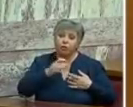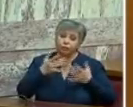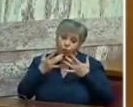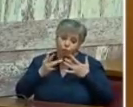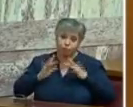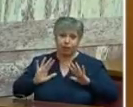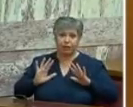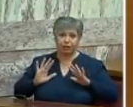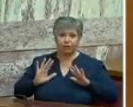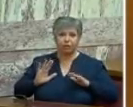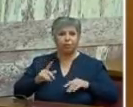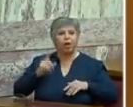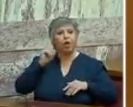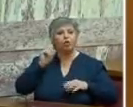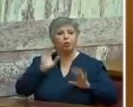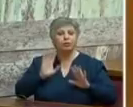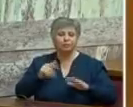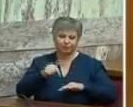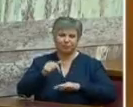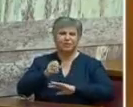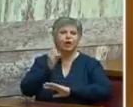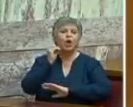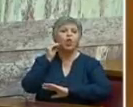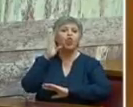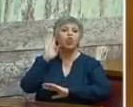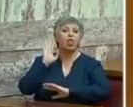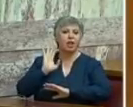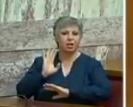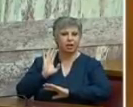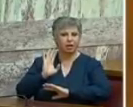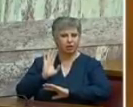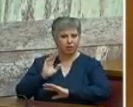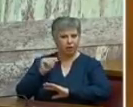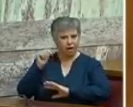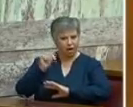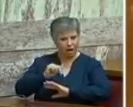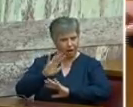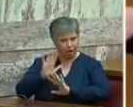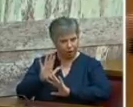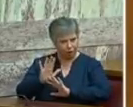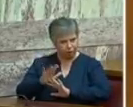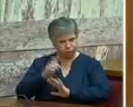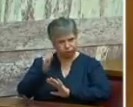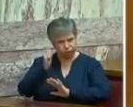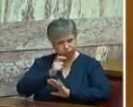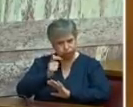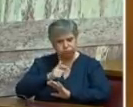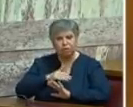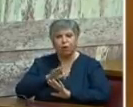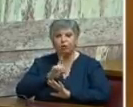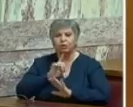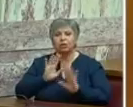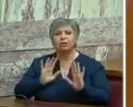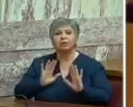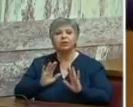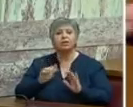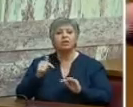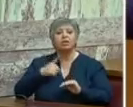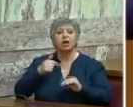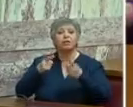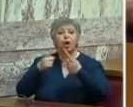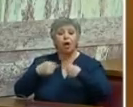που το θυμήθηκα. Εγώ δεν κλαίω, ούτε στριγκλίζω. Η υπόθεση που αναφέρει στην Επιτροπή είναι η μήνυση